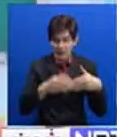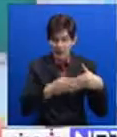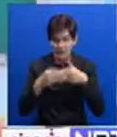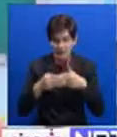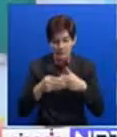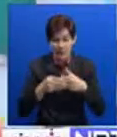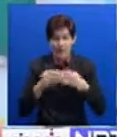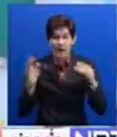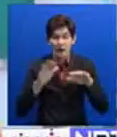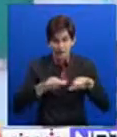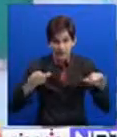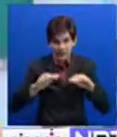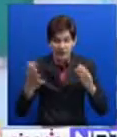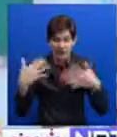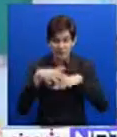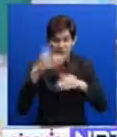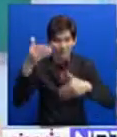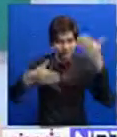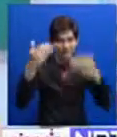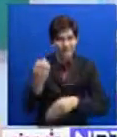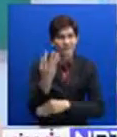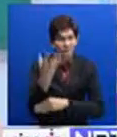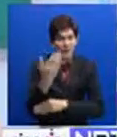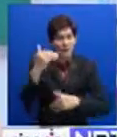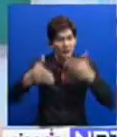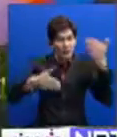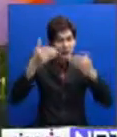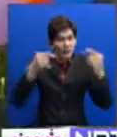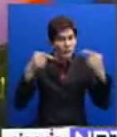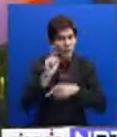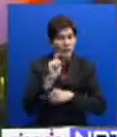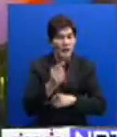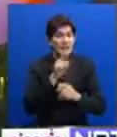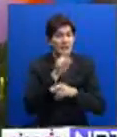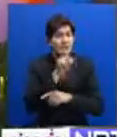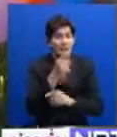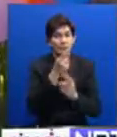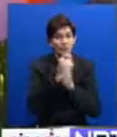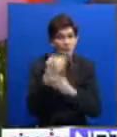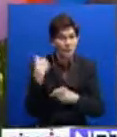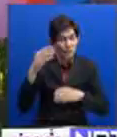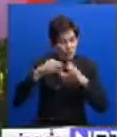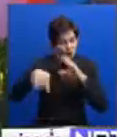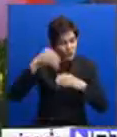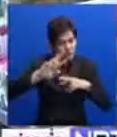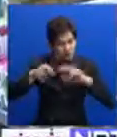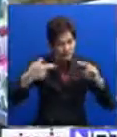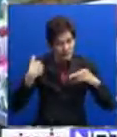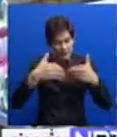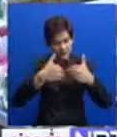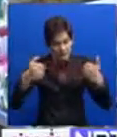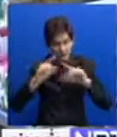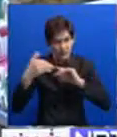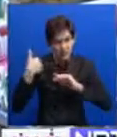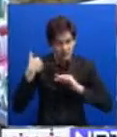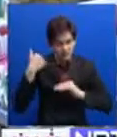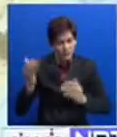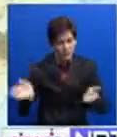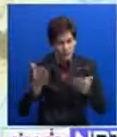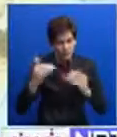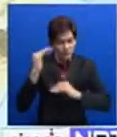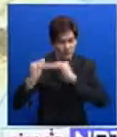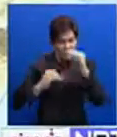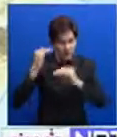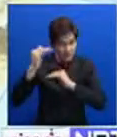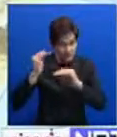หลานมาร่วมงานเป็นจำนวนมากมีกิจกรรมตอบคำถามการจับของขวัญเกมต่างๆเพื่อส่งเสริมการพัฒนาการของเด็ก